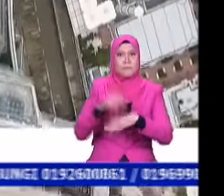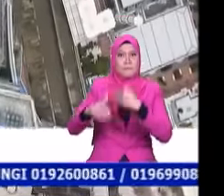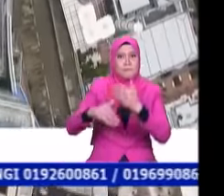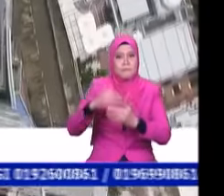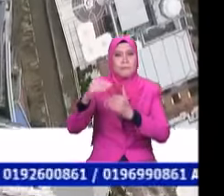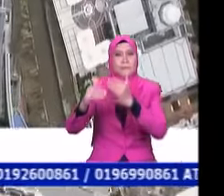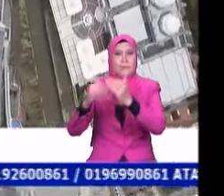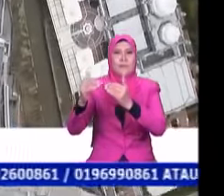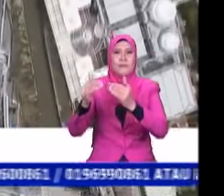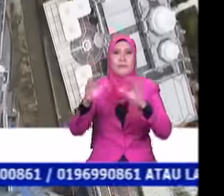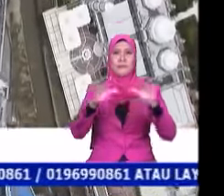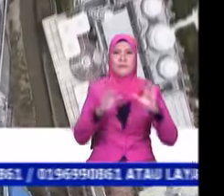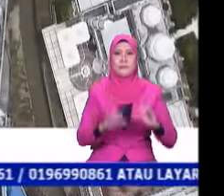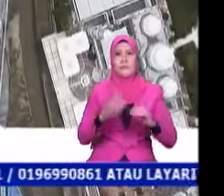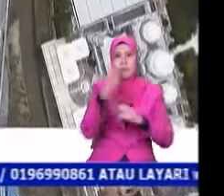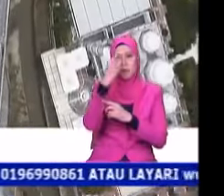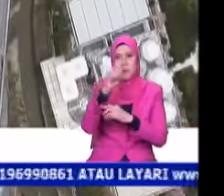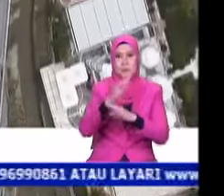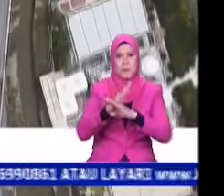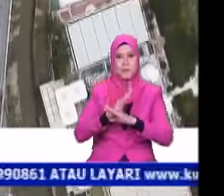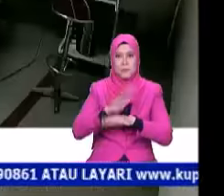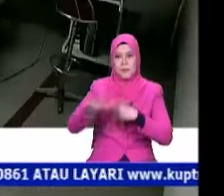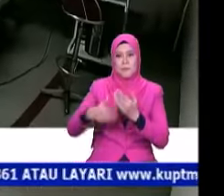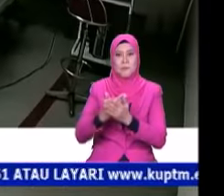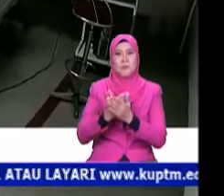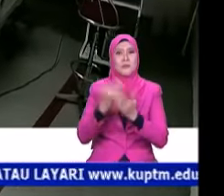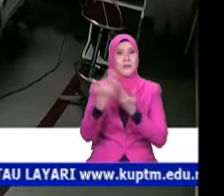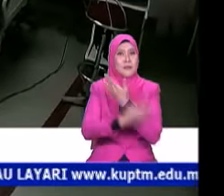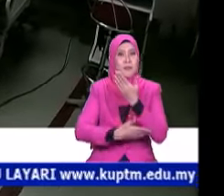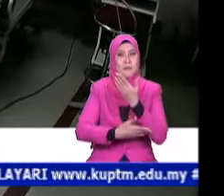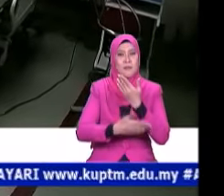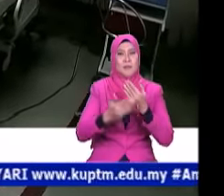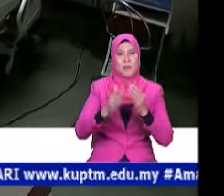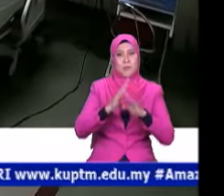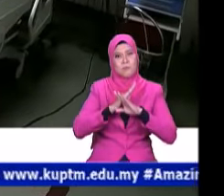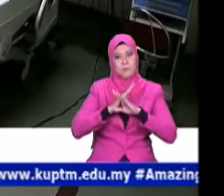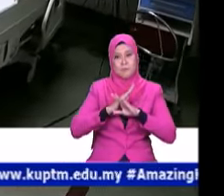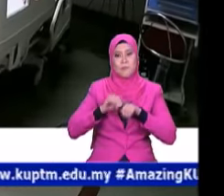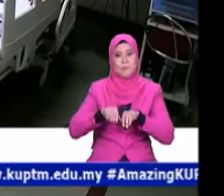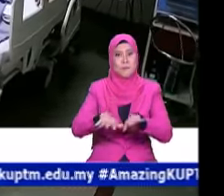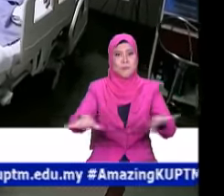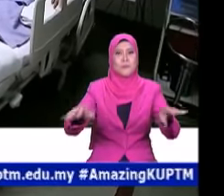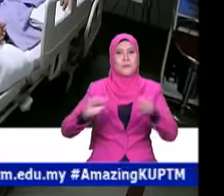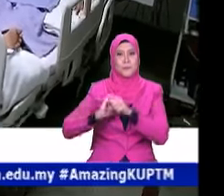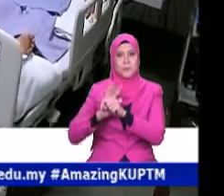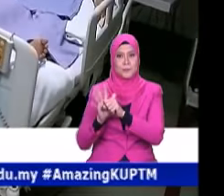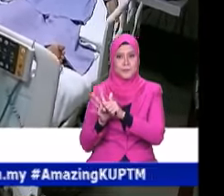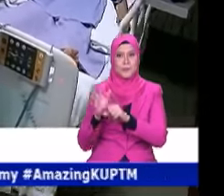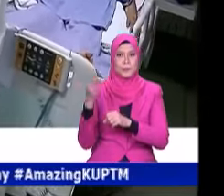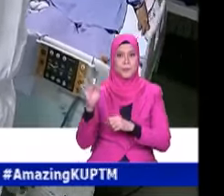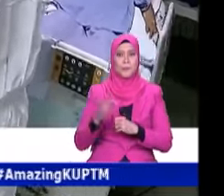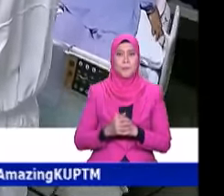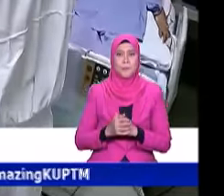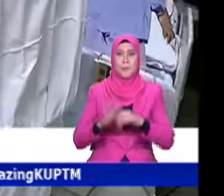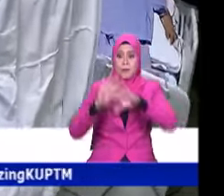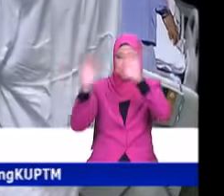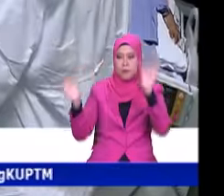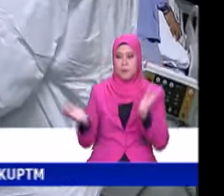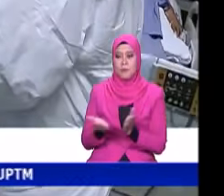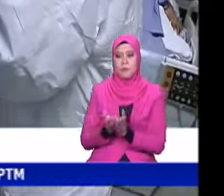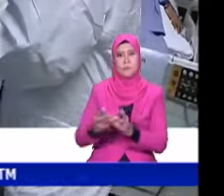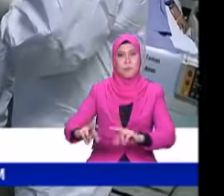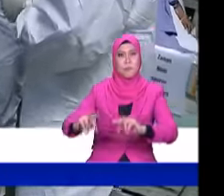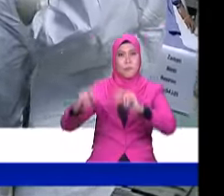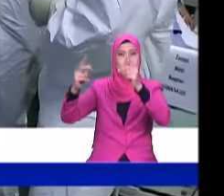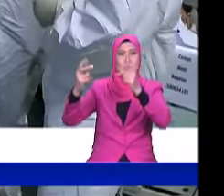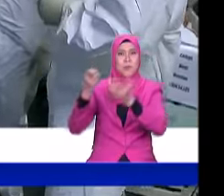semula langkah-langkah pembendungan di seluruh negara untuk mengekang penularan semula kes COVID-19. Di peringkat global, pemulihan ekonomi